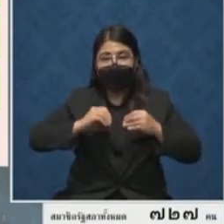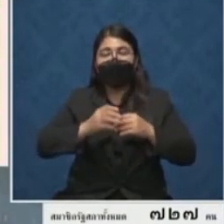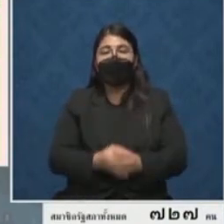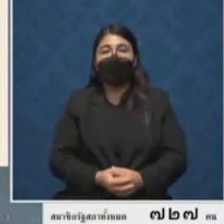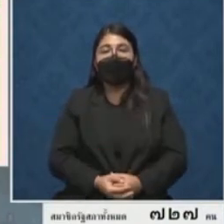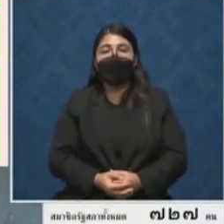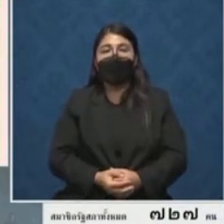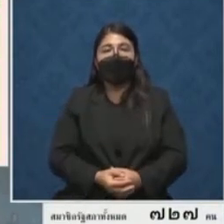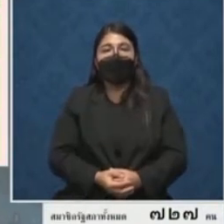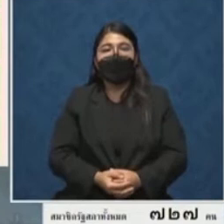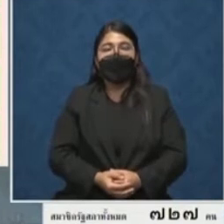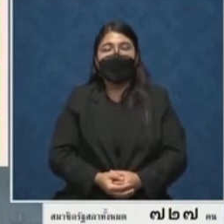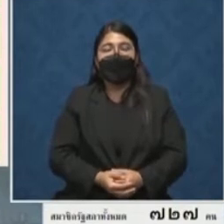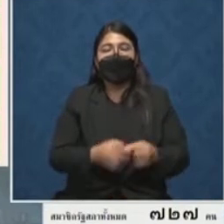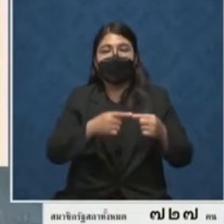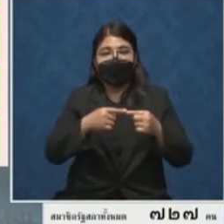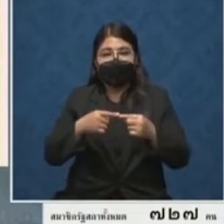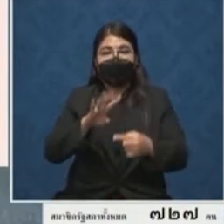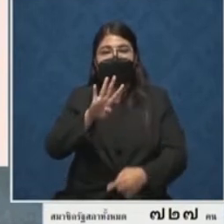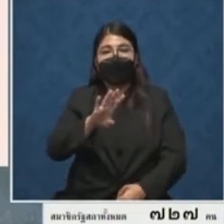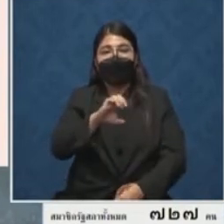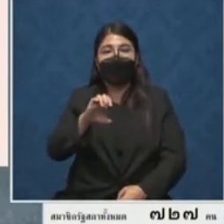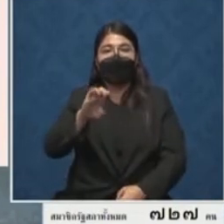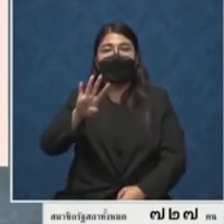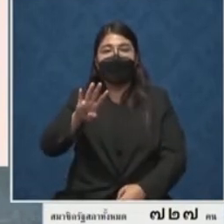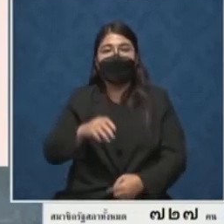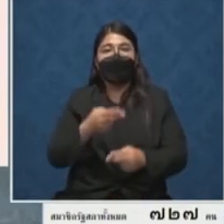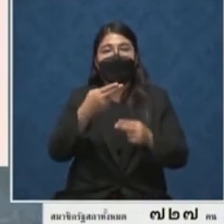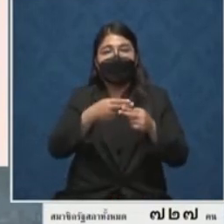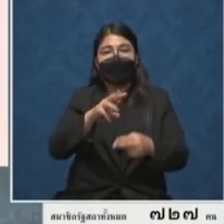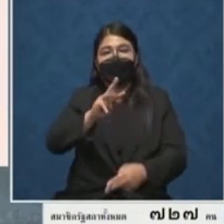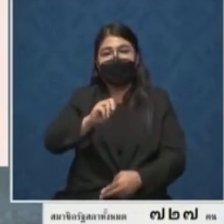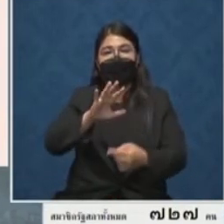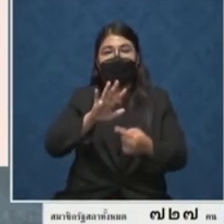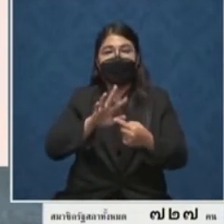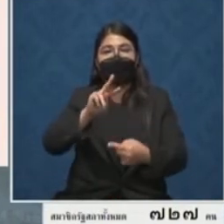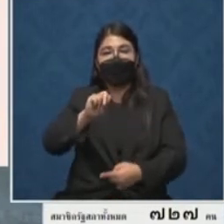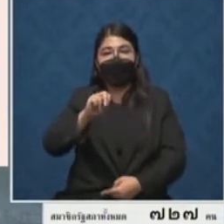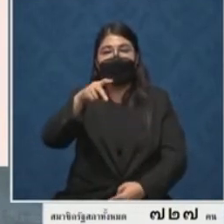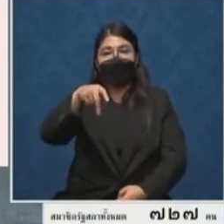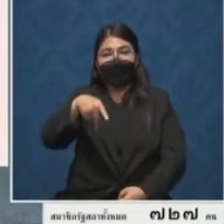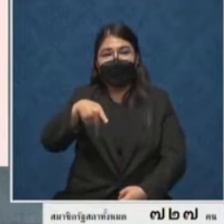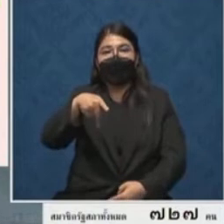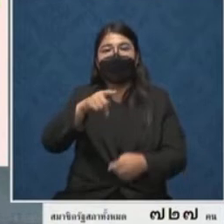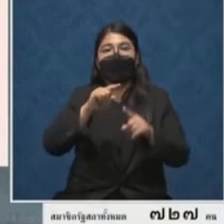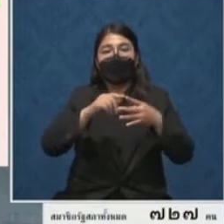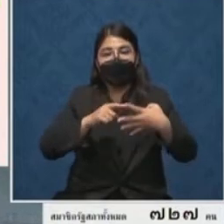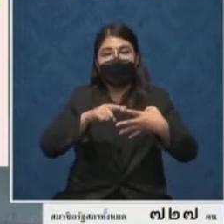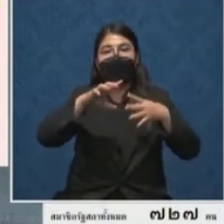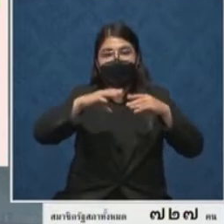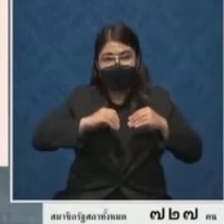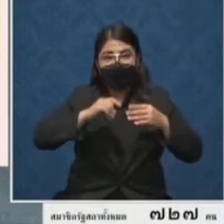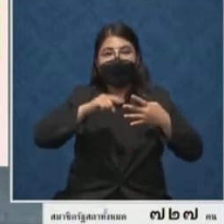404นายมานพสีพึ่ง 1รับหลักการ2รับหลักการ3รับหลัก